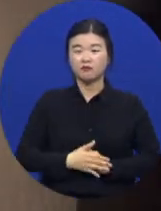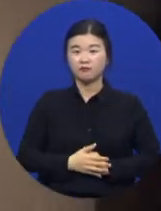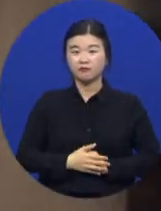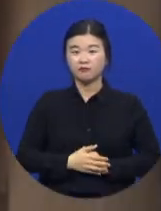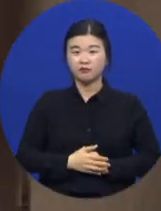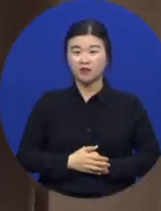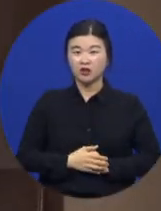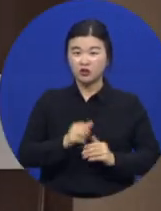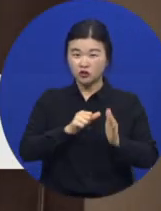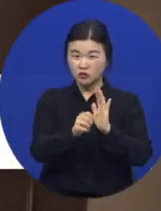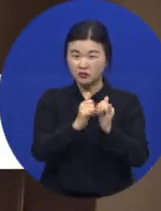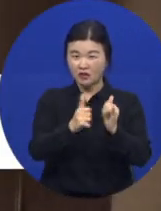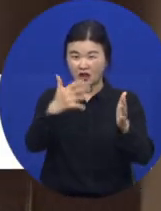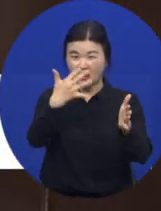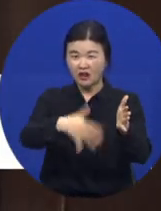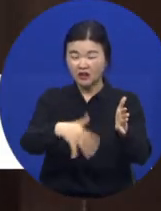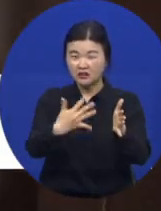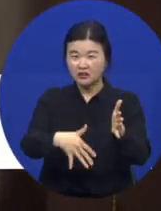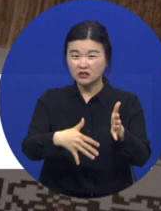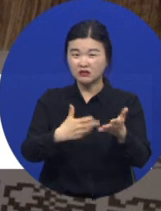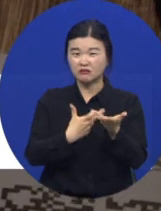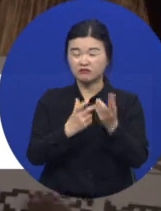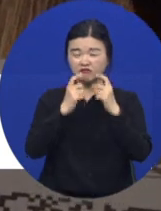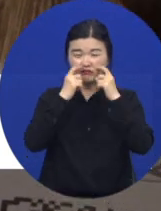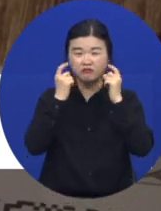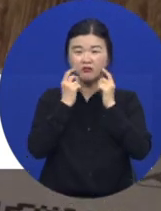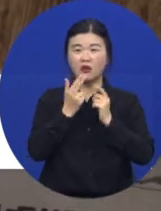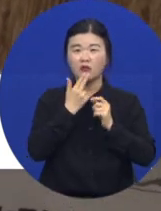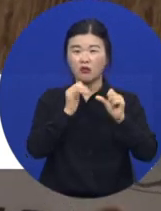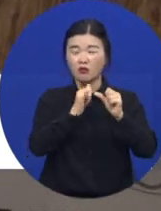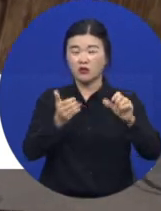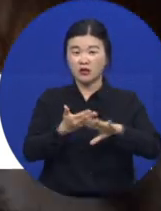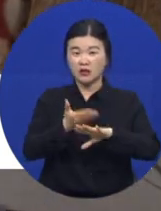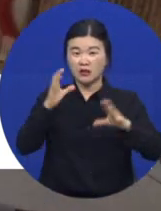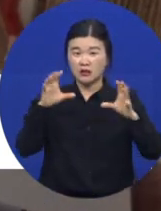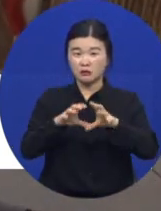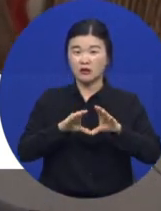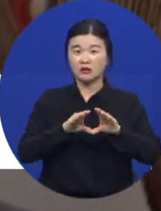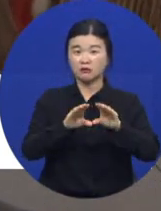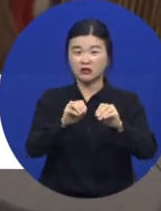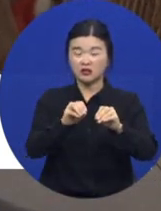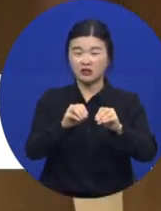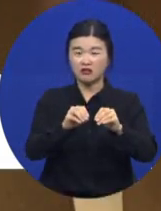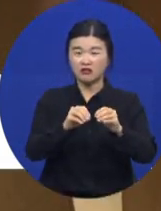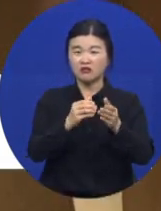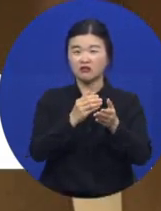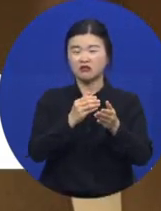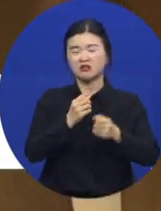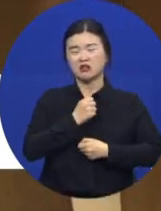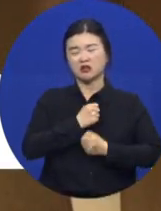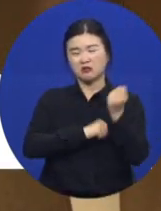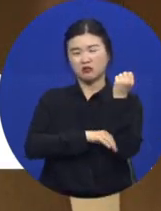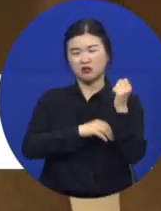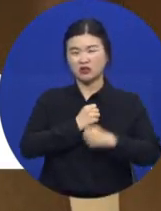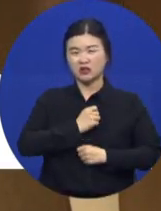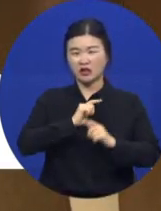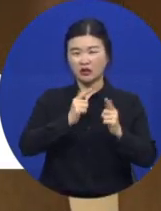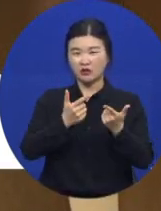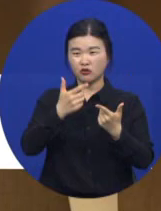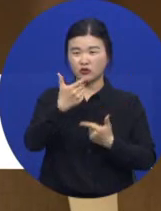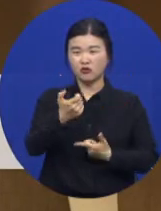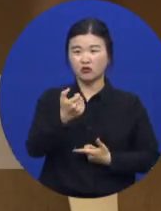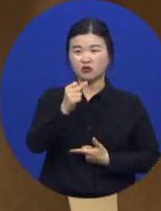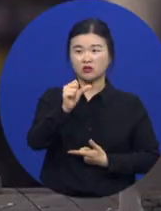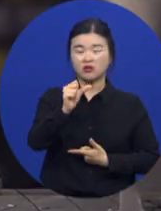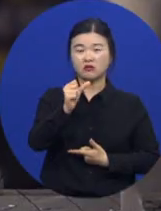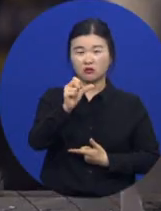또 출입자 명부 미작성과 마스크 미착용, 5인 이상 집합 금지 위반 등 기본적인 방역수칙을 지키지 않은 곳도 69곳이나